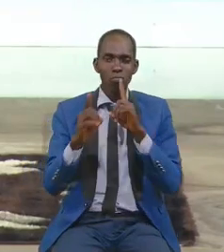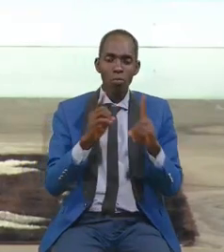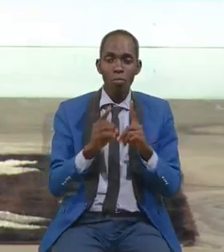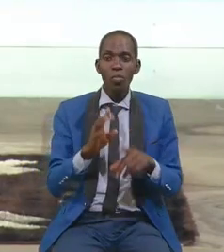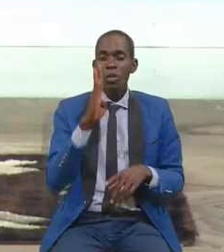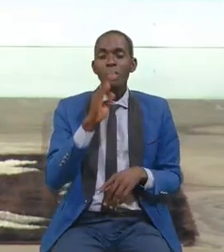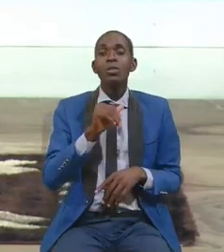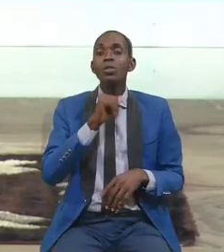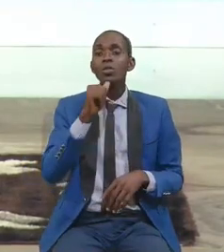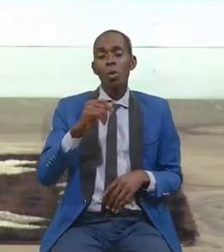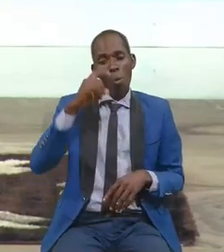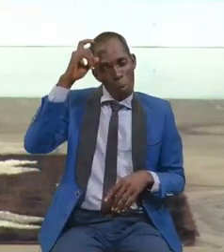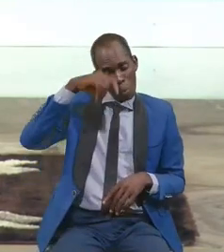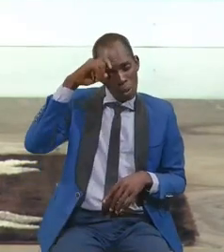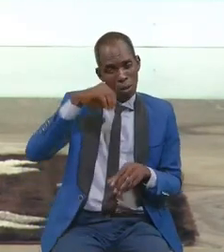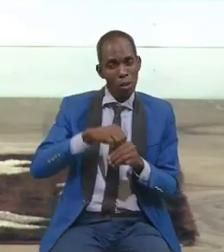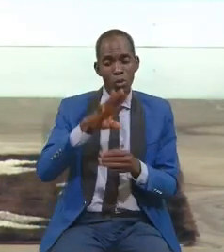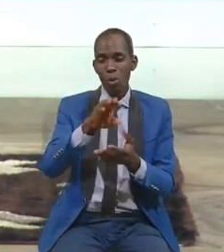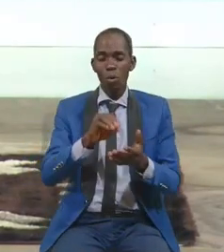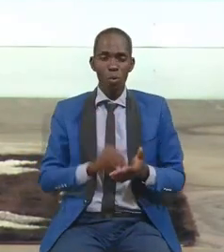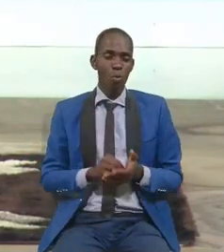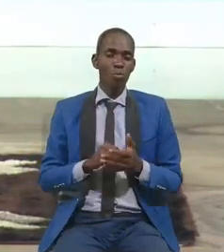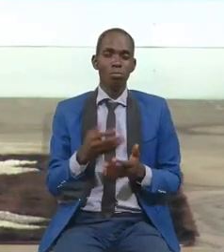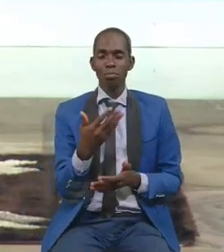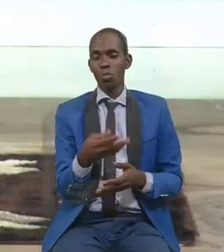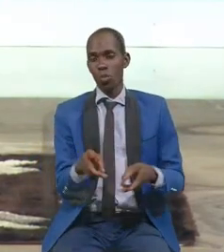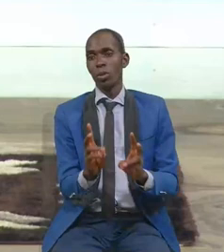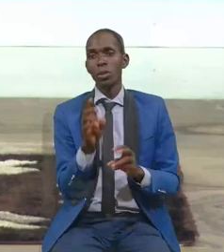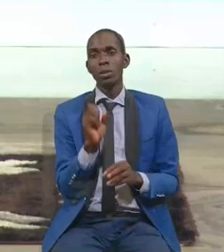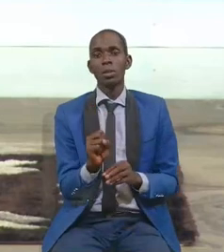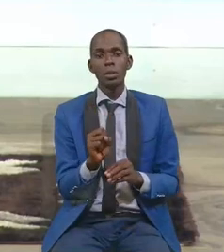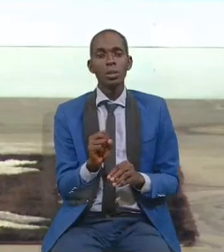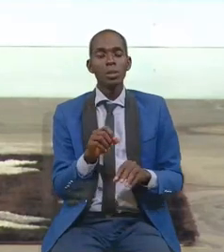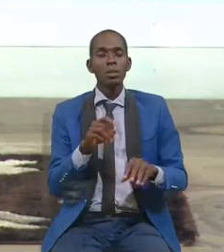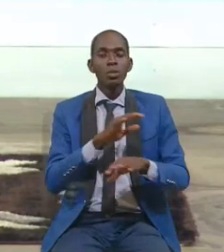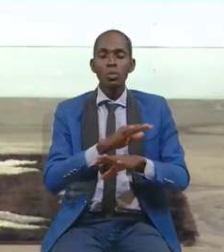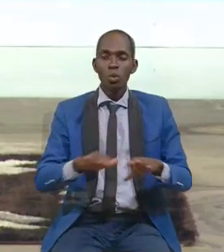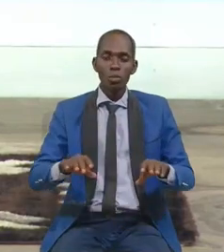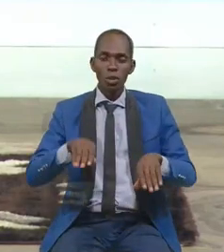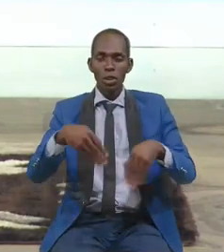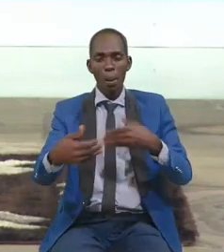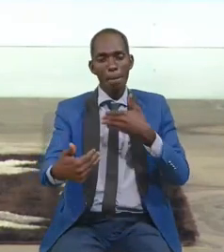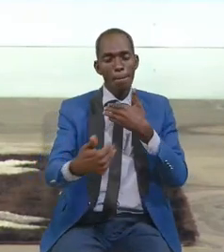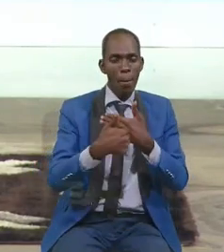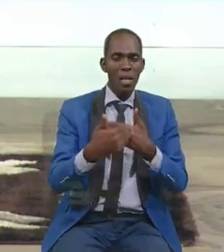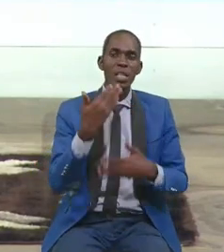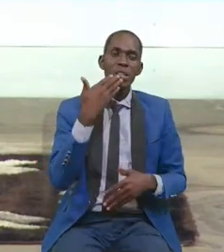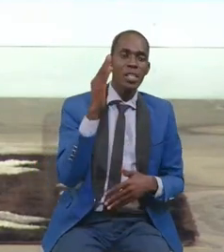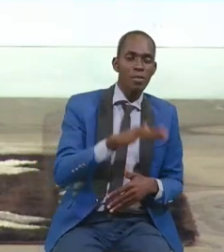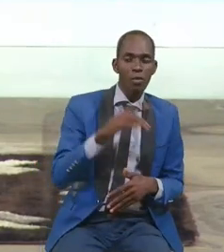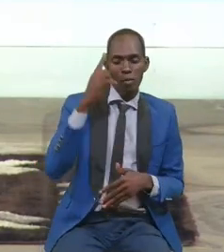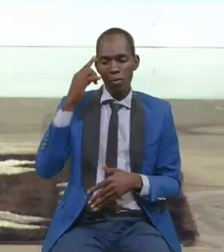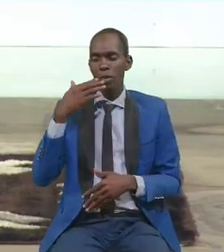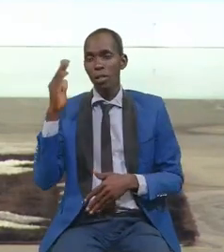soyez point sage à vos propres yeux. Ne rendez à personne le mal pour le mal. Recherchez ce qui